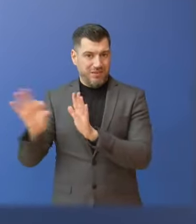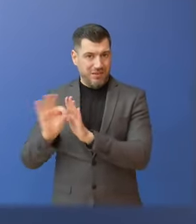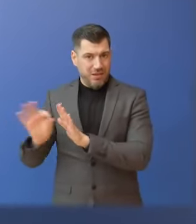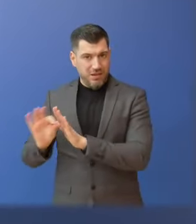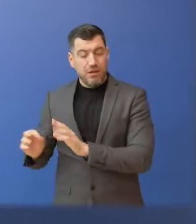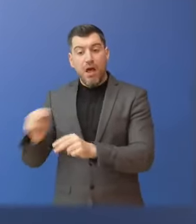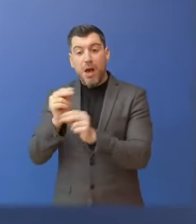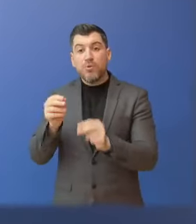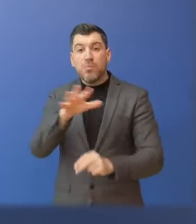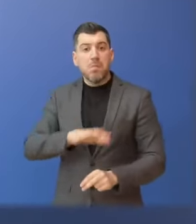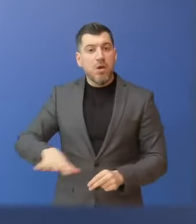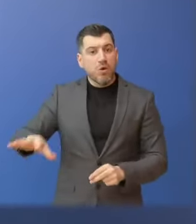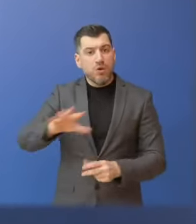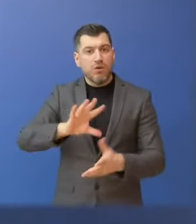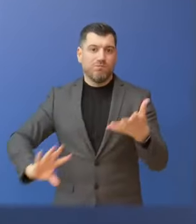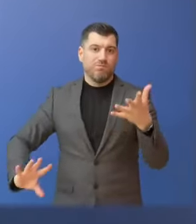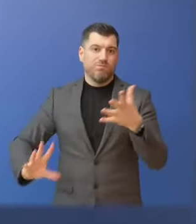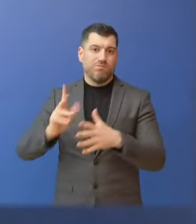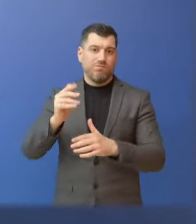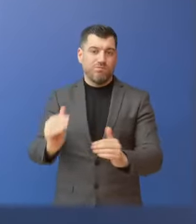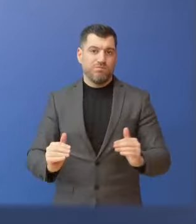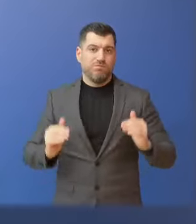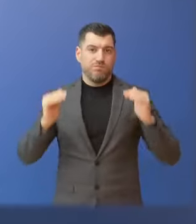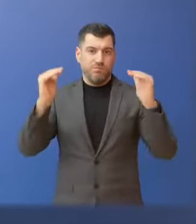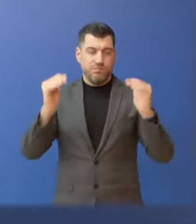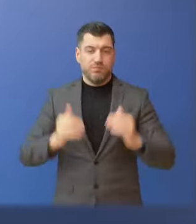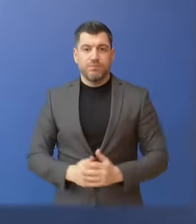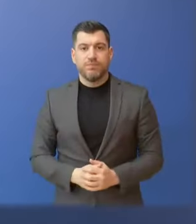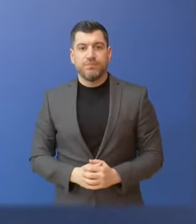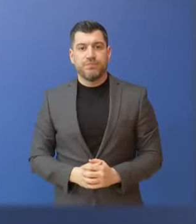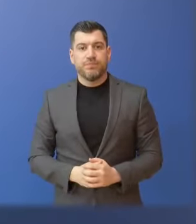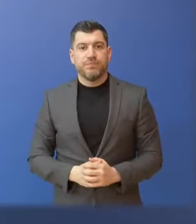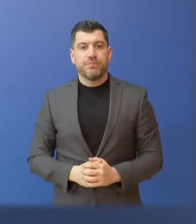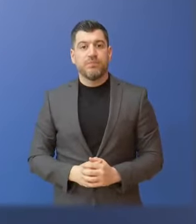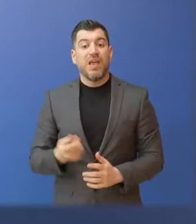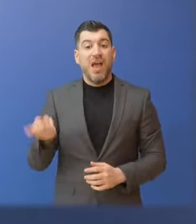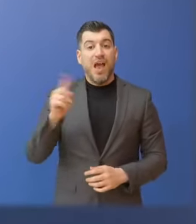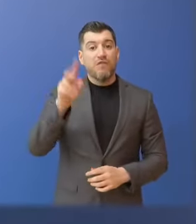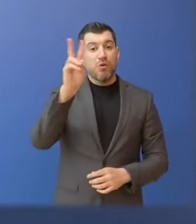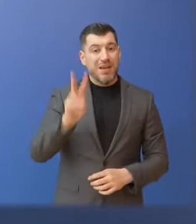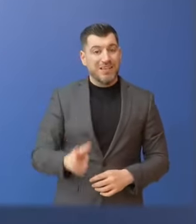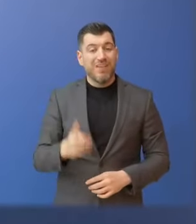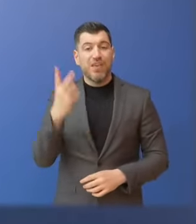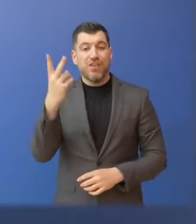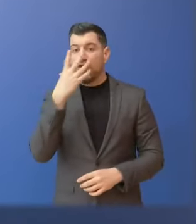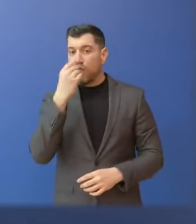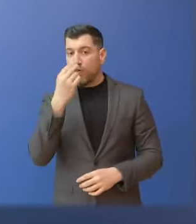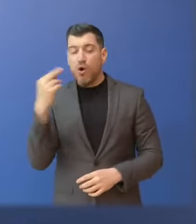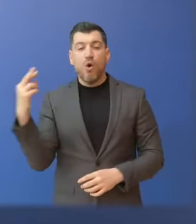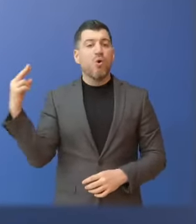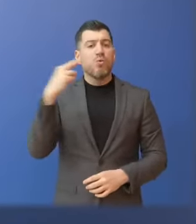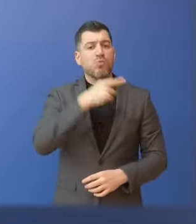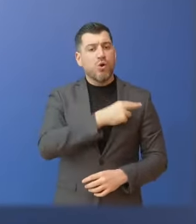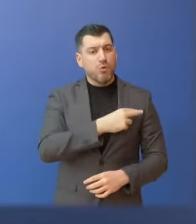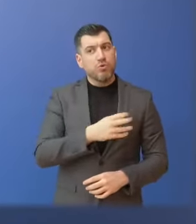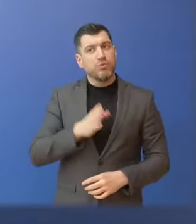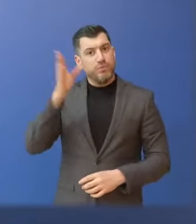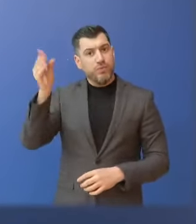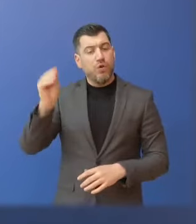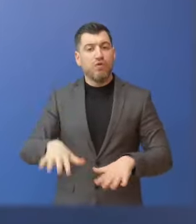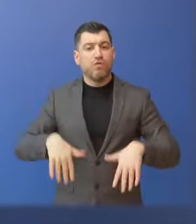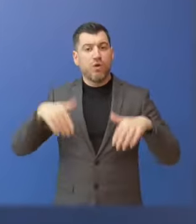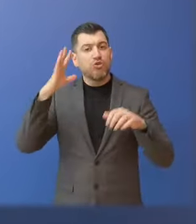περιοχή προς όφελος των τοπικών κοινωνιών αύριο παρασκευή 2 φεβρουαρίου ο πρωθυπουργός θα απαντήσει στην ολομέλεια της